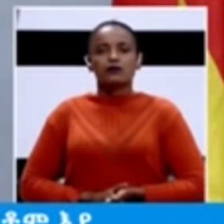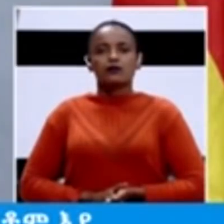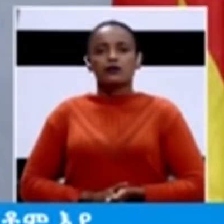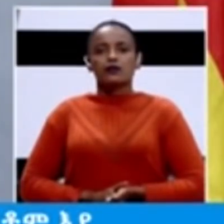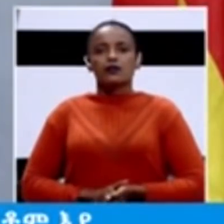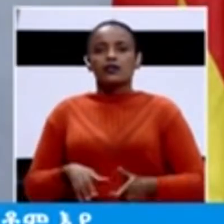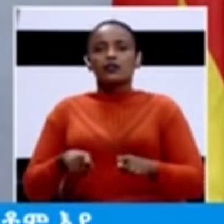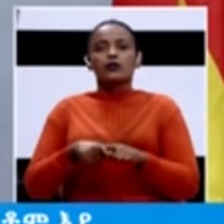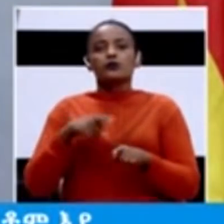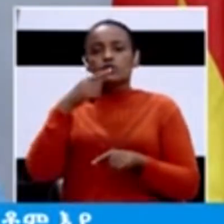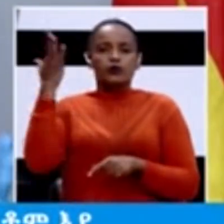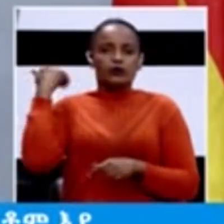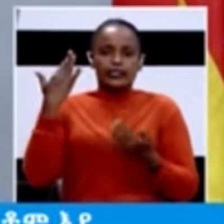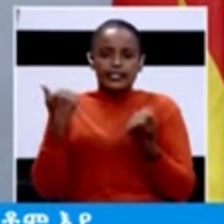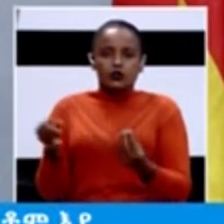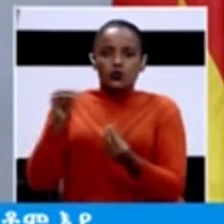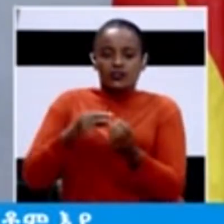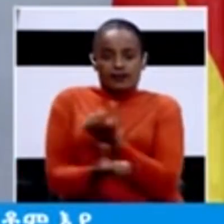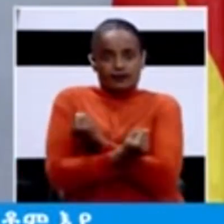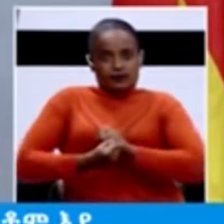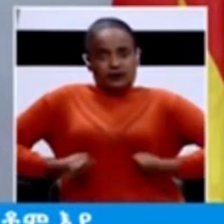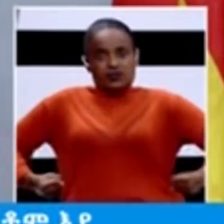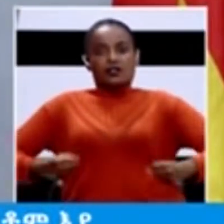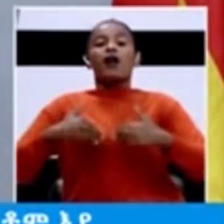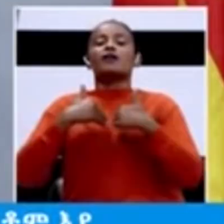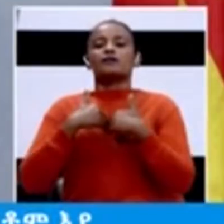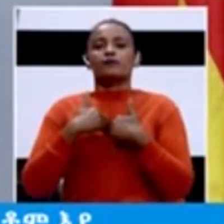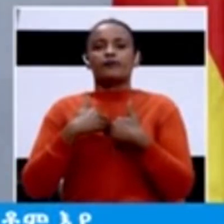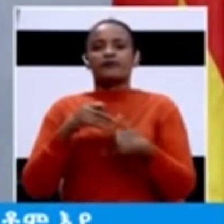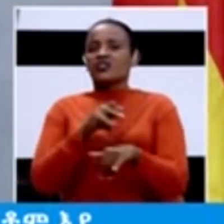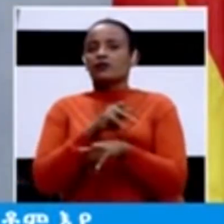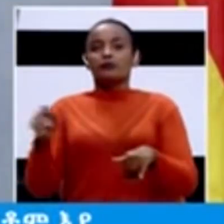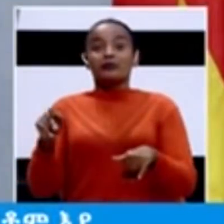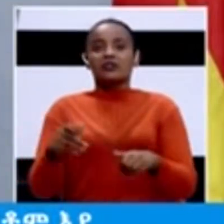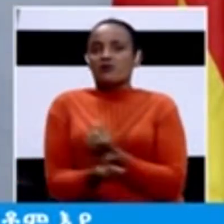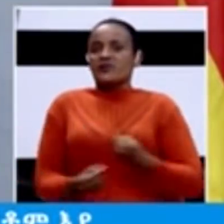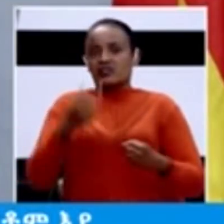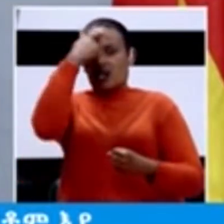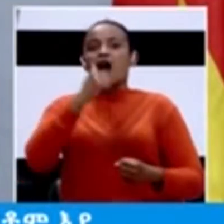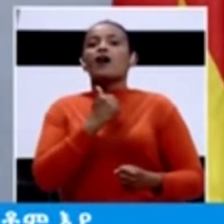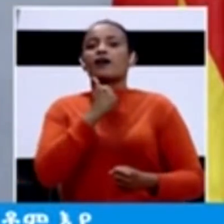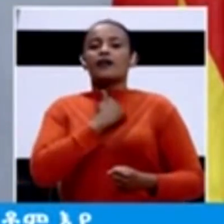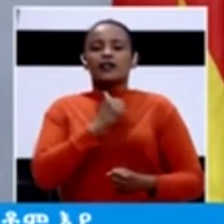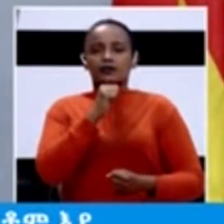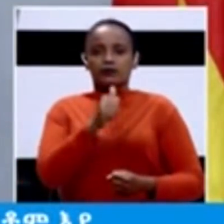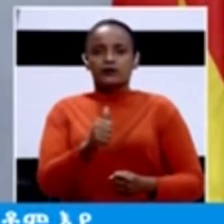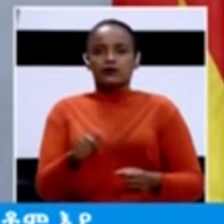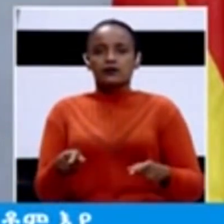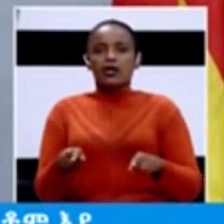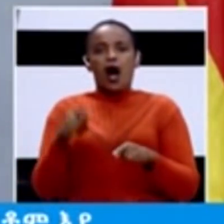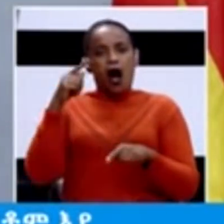ከም ዝበልኩ ዓንቲ ወይ ሕዚ ከዓ ተወሳኺ ዕጥቂ ኣለና እምበር ብዕጥቀይ ንኣምንን ግን ትግራይ ዘለዎ